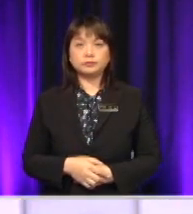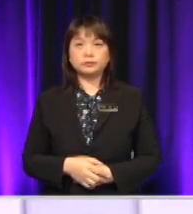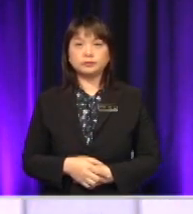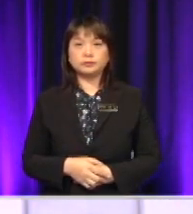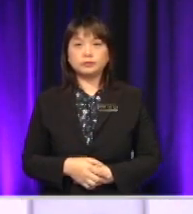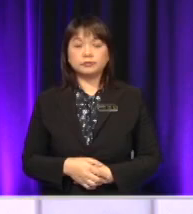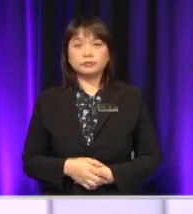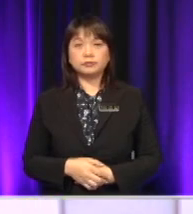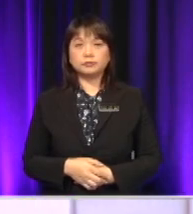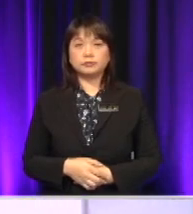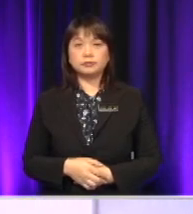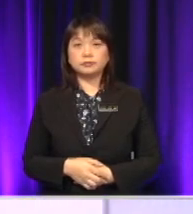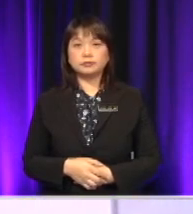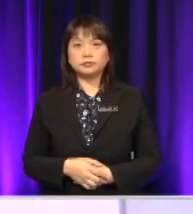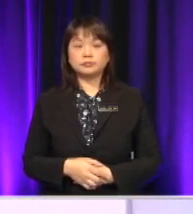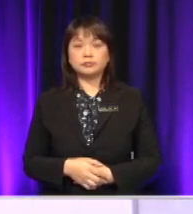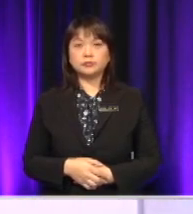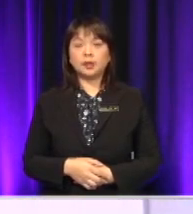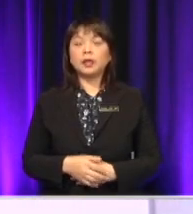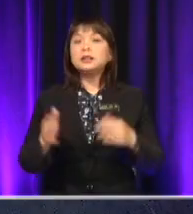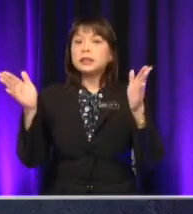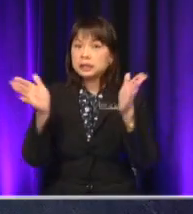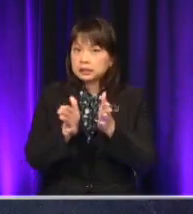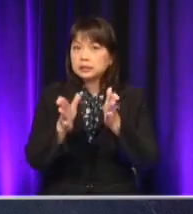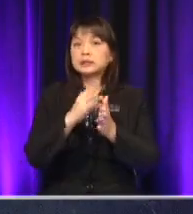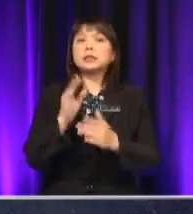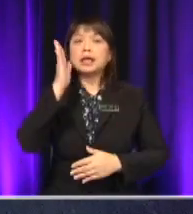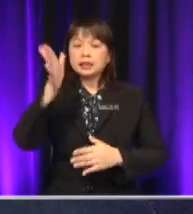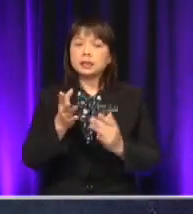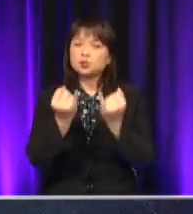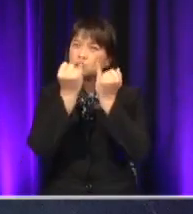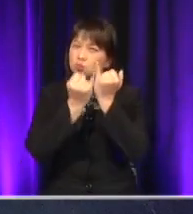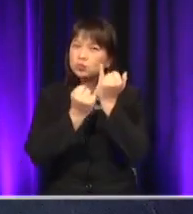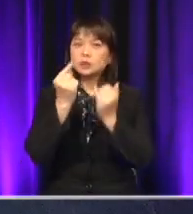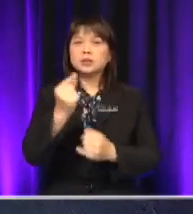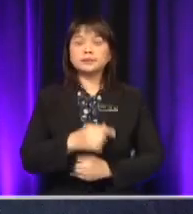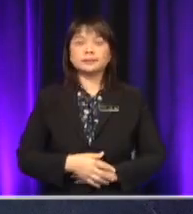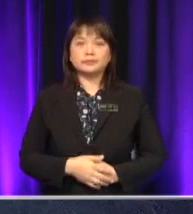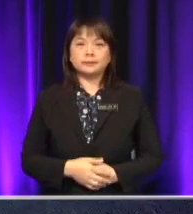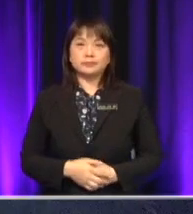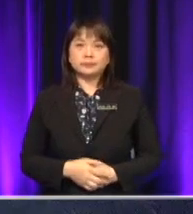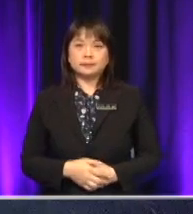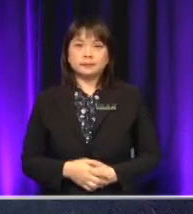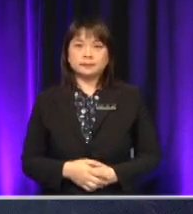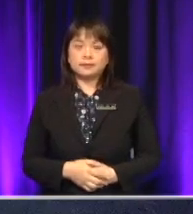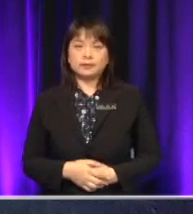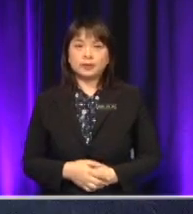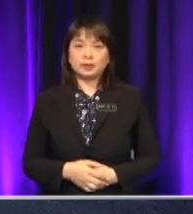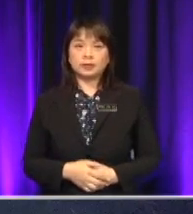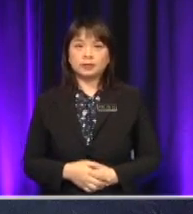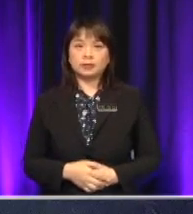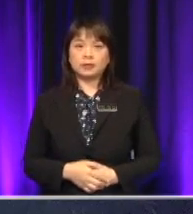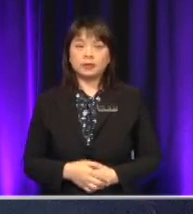Ya, betul. Kecil dan juga dia akan kurus sedikitlah daripada tabung didih. Okey, kita ke seterusnya. Tadi tabung didih